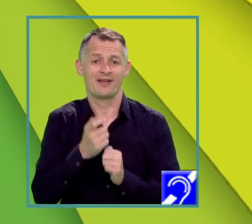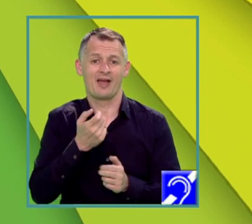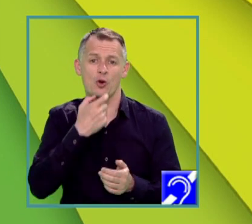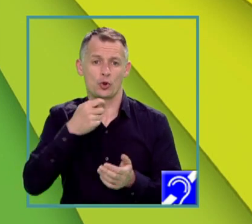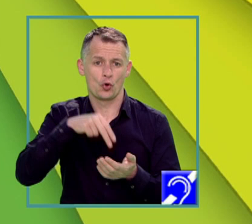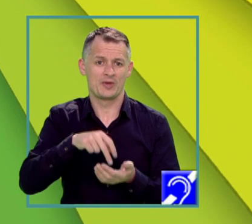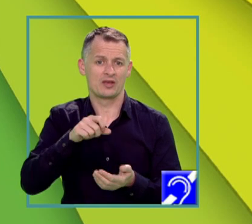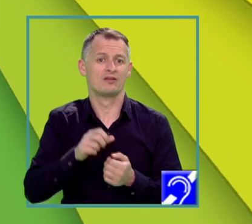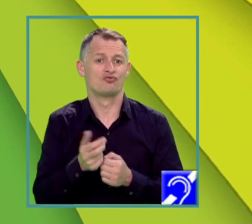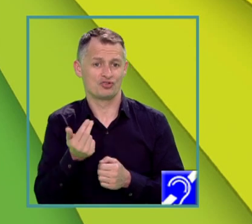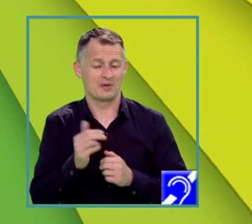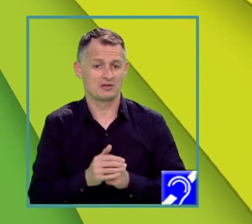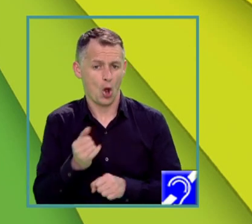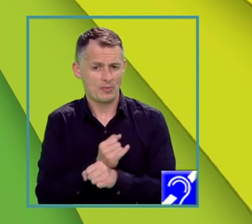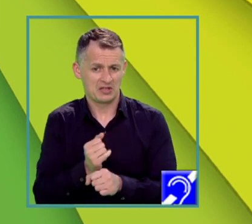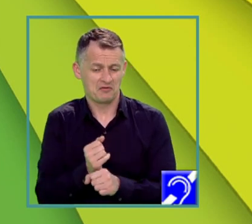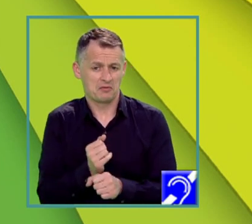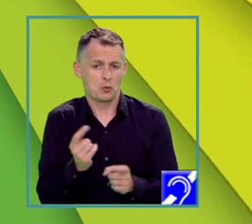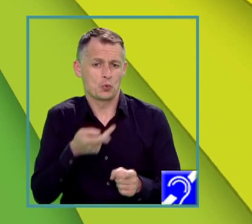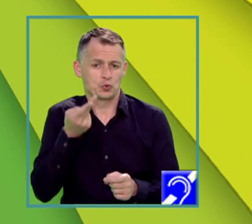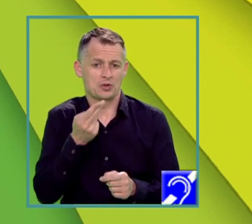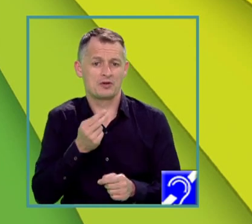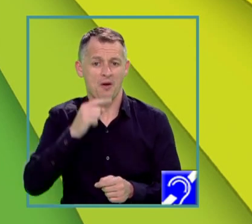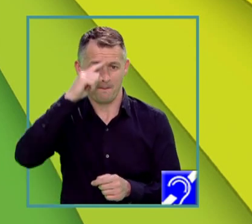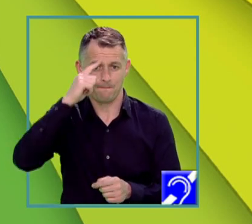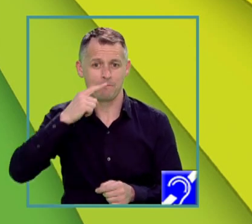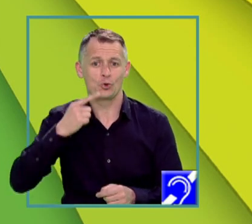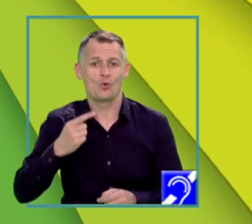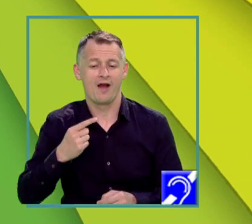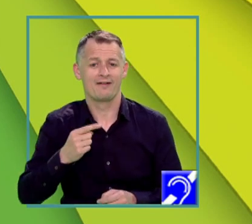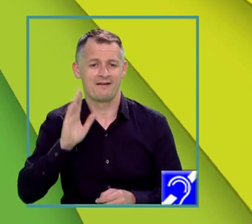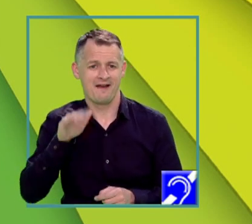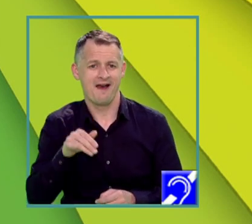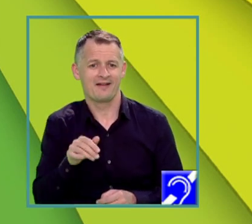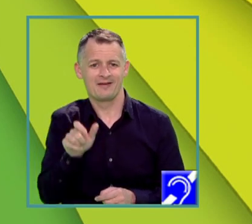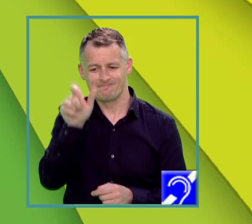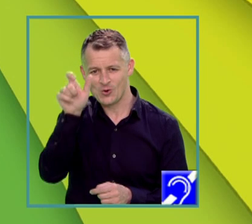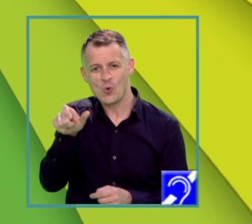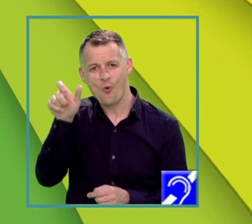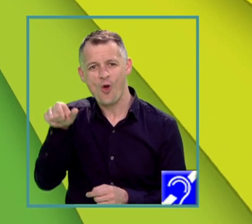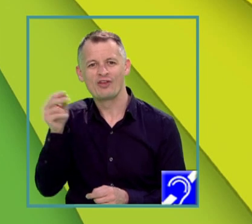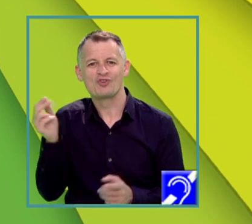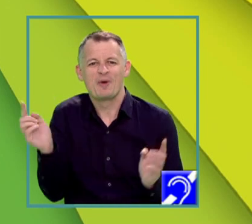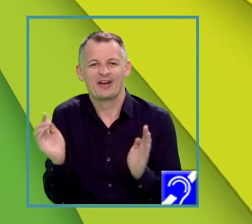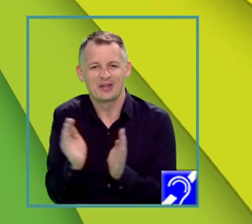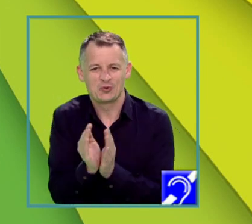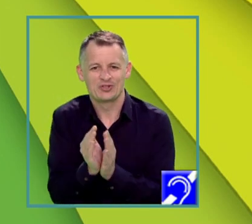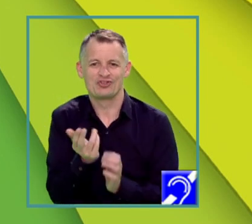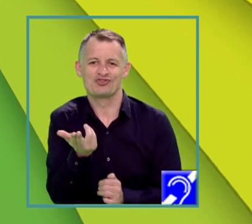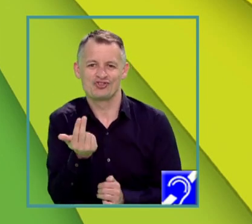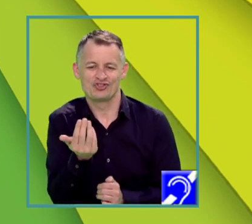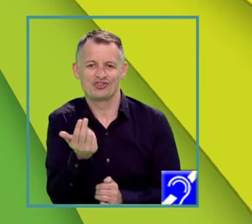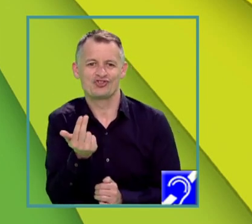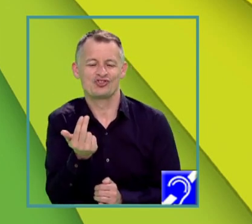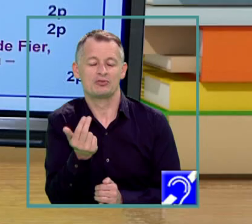ușor că Portugalia este cea care are coloana în să spunem așa cea mai redusă aproximativ 50.000 de